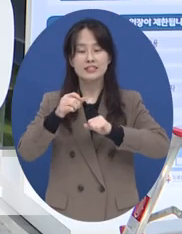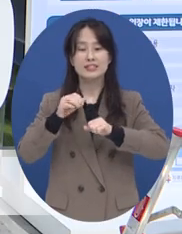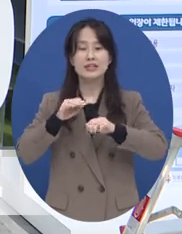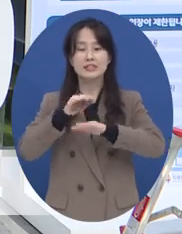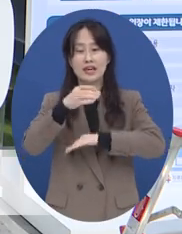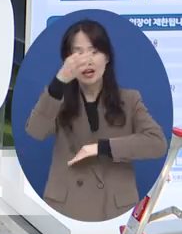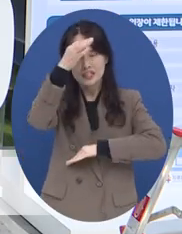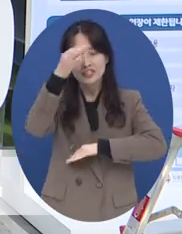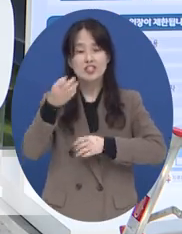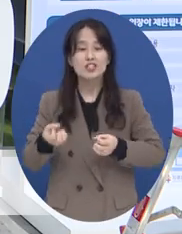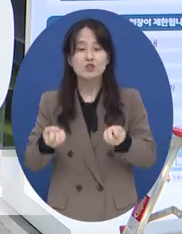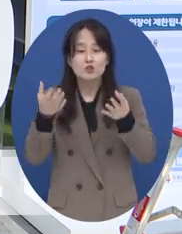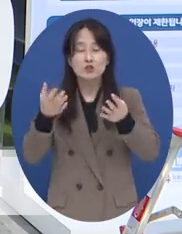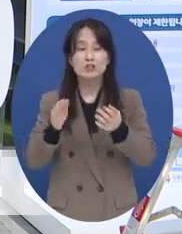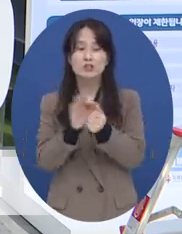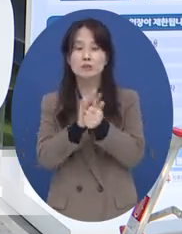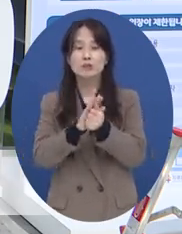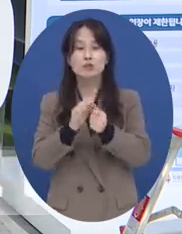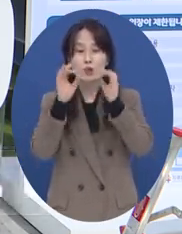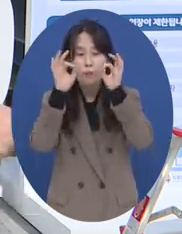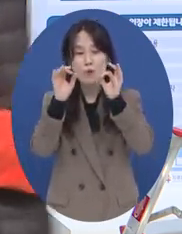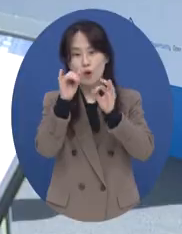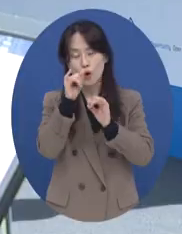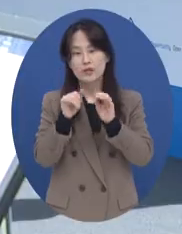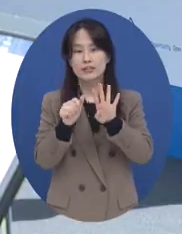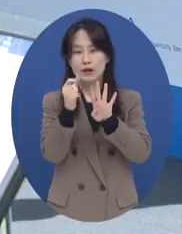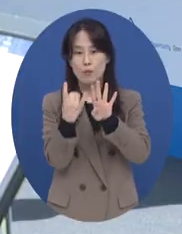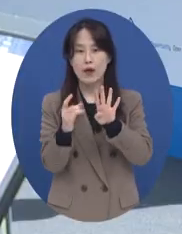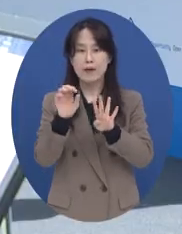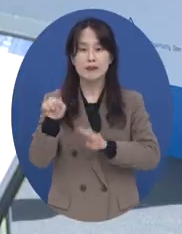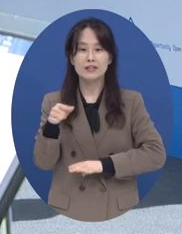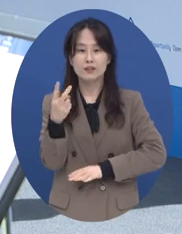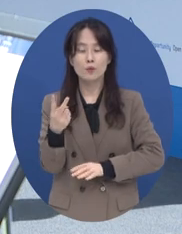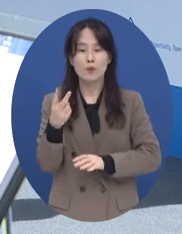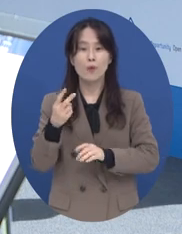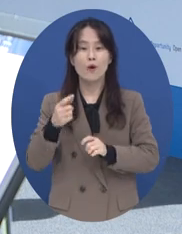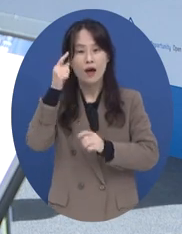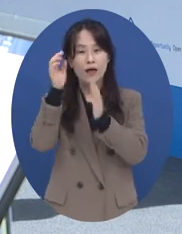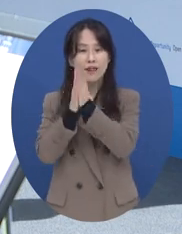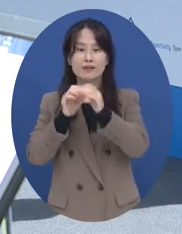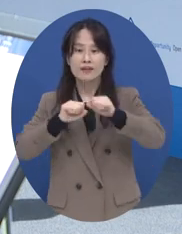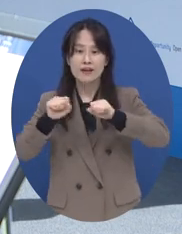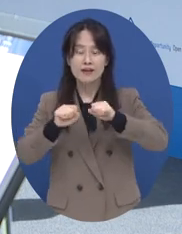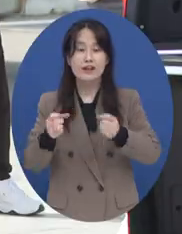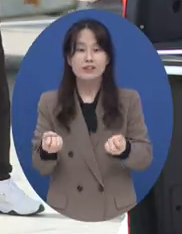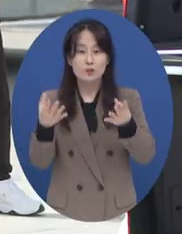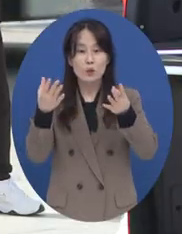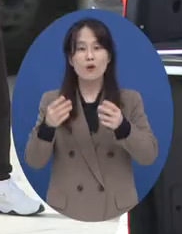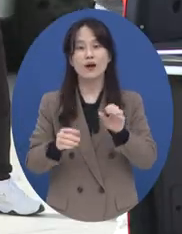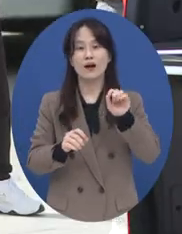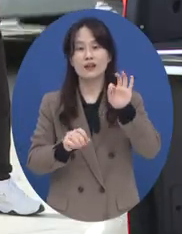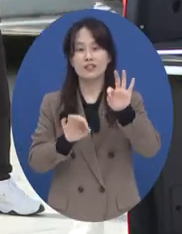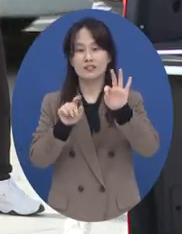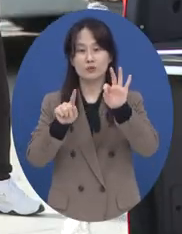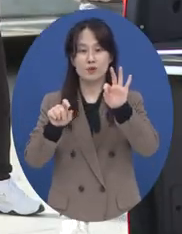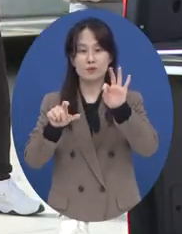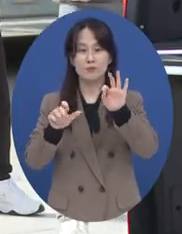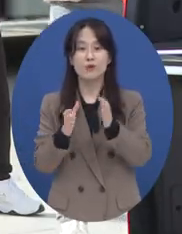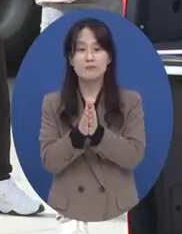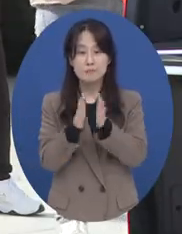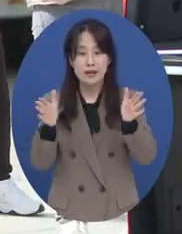모빌리티 기술과 서비스를 한눈에 볼수 있는 제4회 판교 자율주행 모빌리티 쇼가 지난 15일 막을